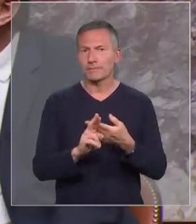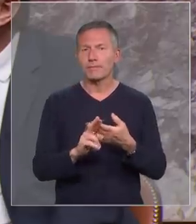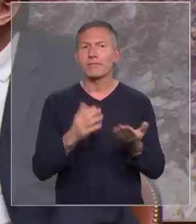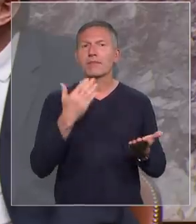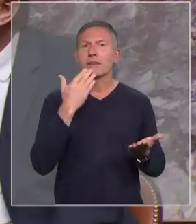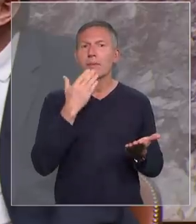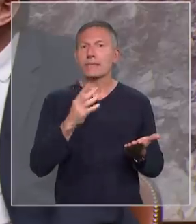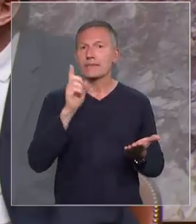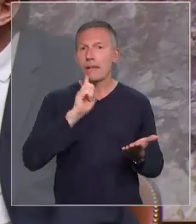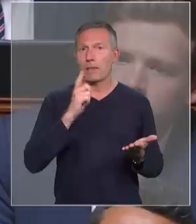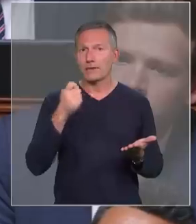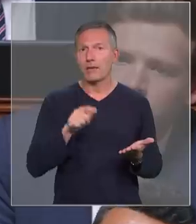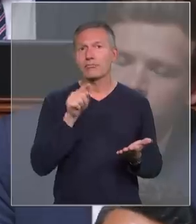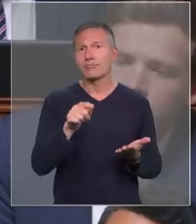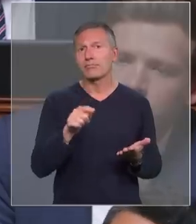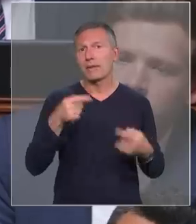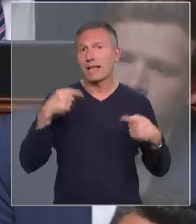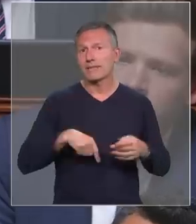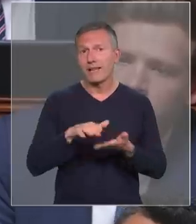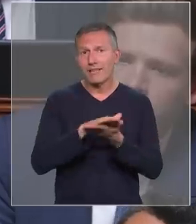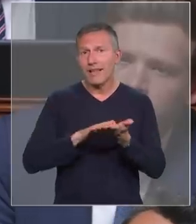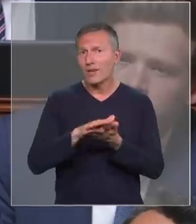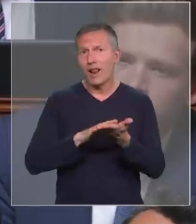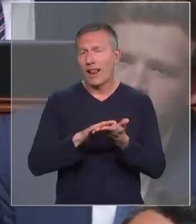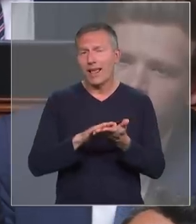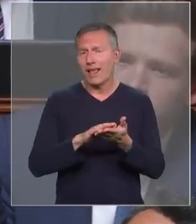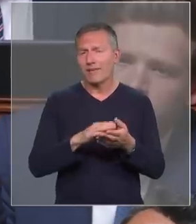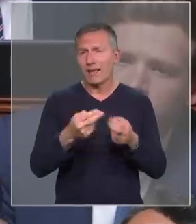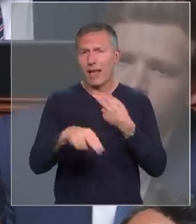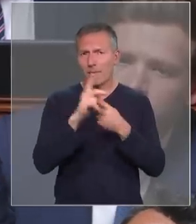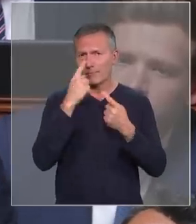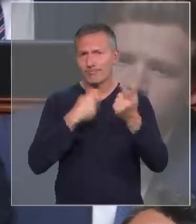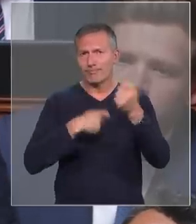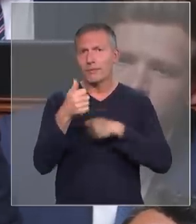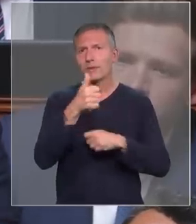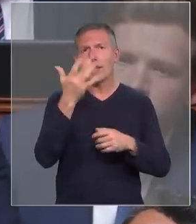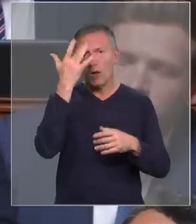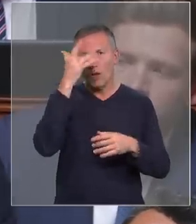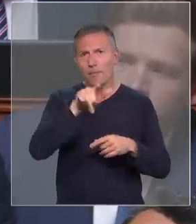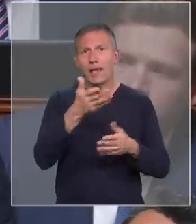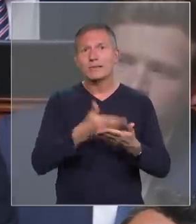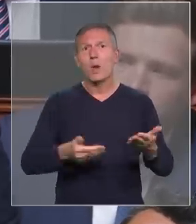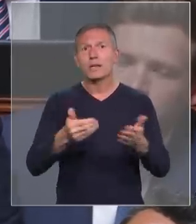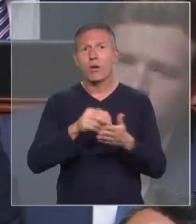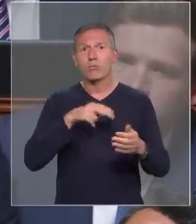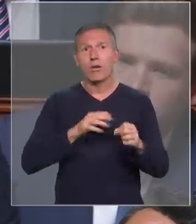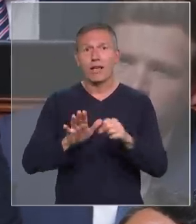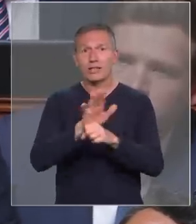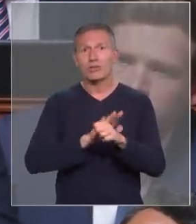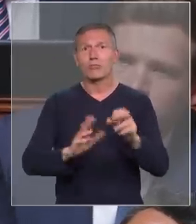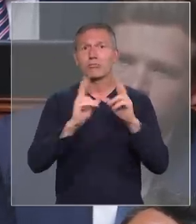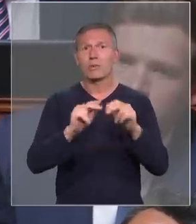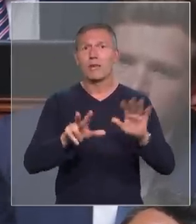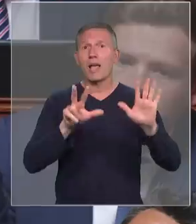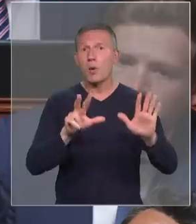Merci, madame la présidente. Monsieur le ministre, je suis désolé, mais je crois que votre réponse est loin d'être à la hauteur des enjeux, parce que vous dites que vous ne connaissez pas la situation de ma circonscription. Je viens de vous citer